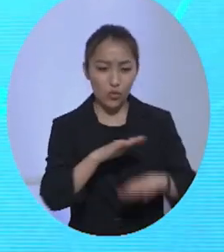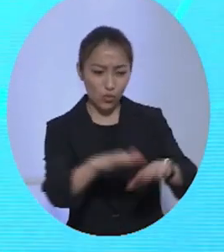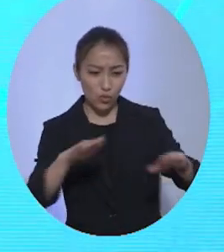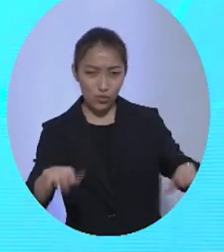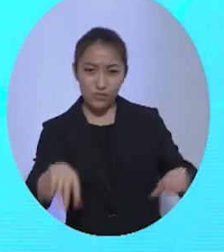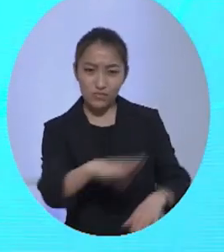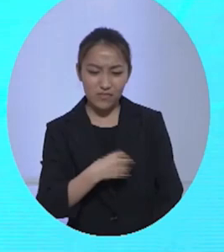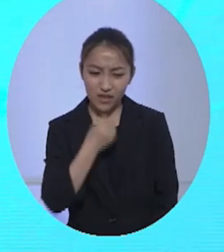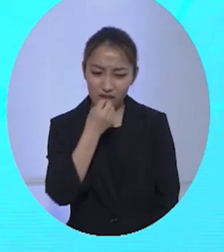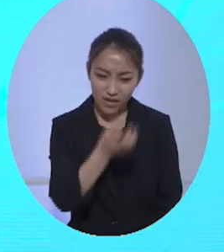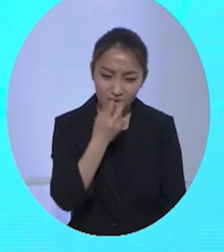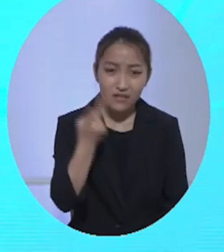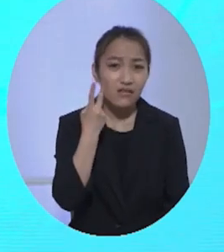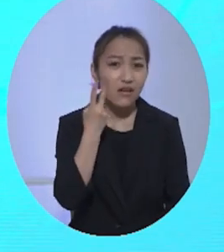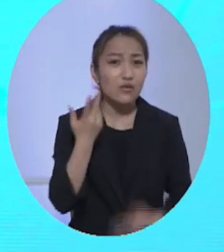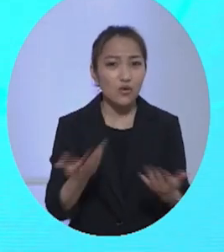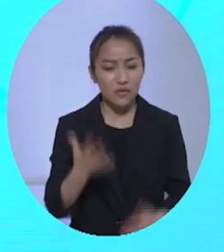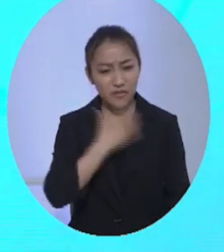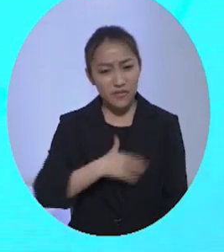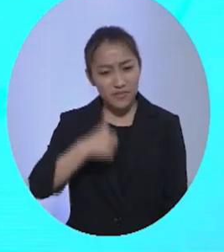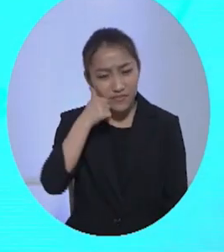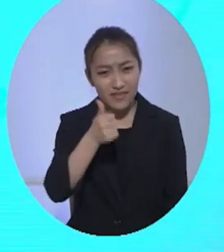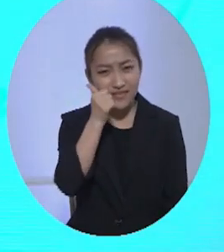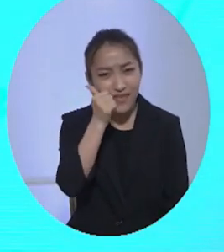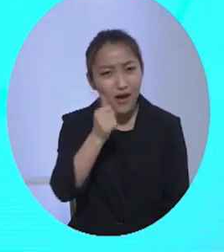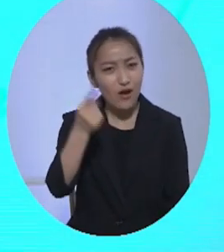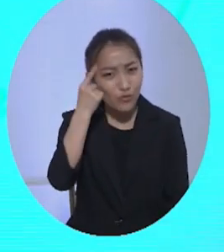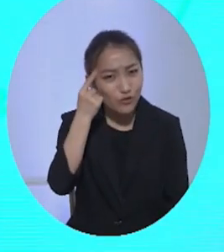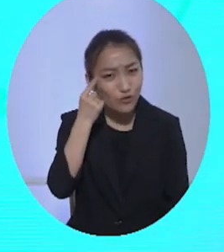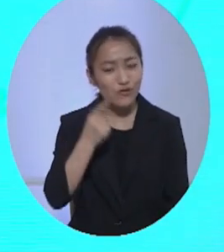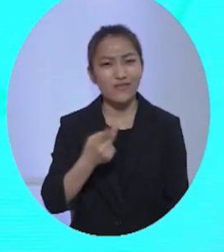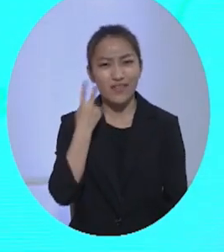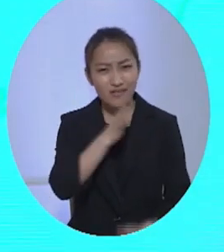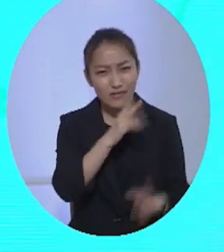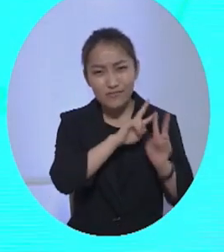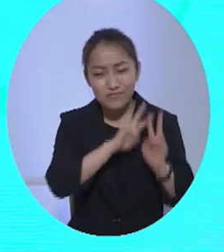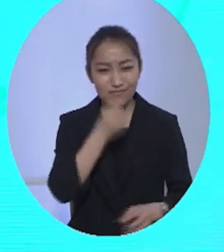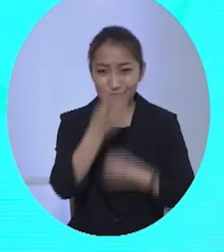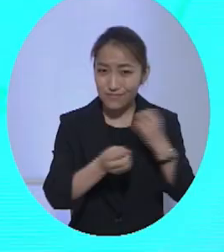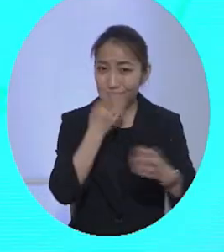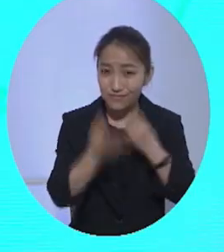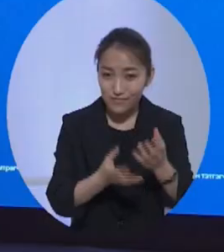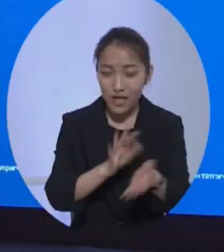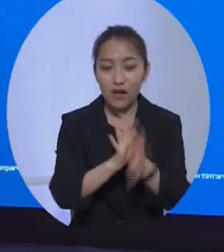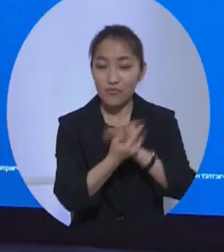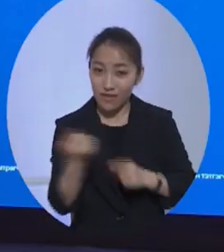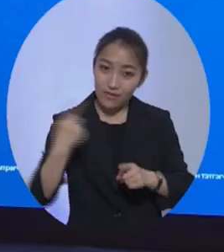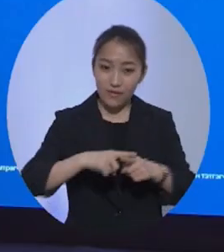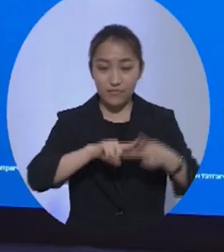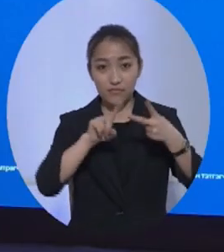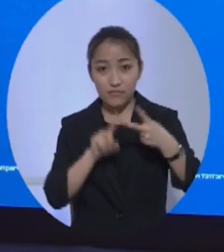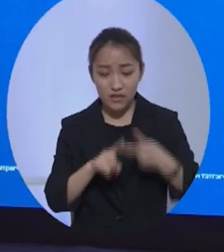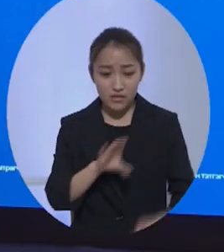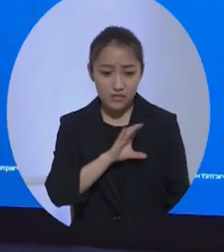хэлдэг вэ гэхээр бие бодорой гэж насан туршдаа хэлж ирсэн. Тэгвэл одоо үнэн дээр нэмээд